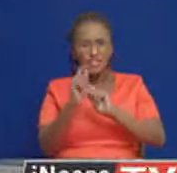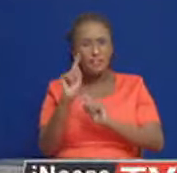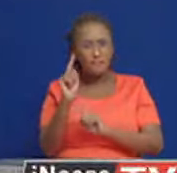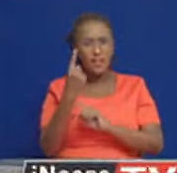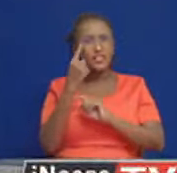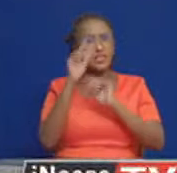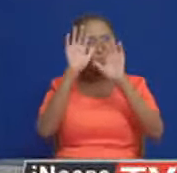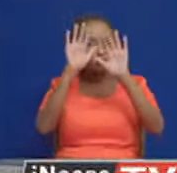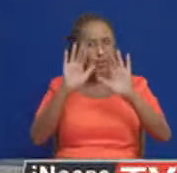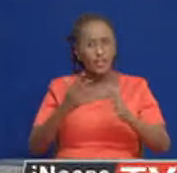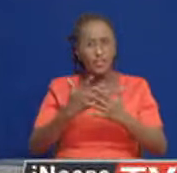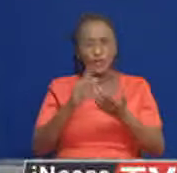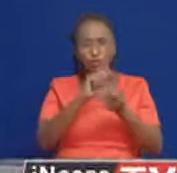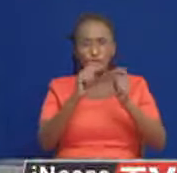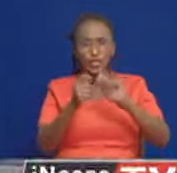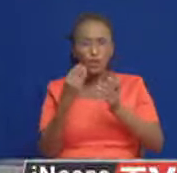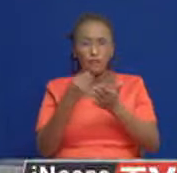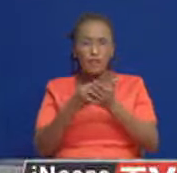huu mswada wa fedha